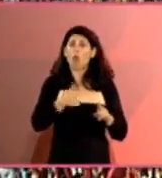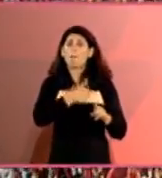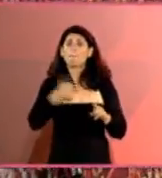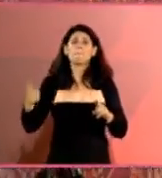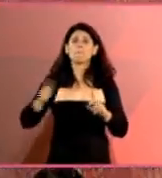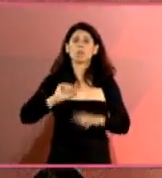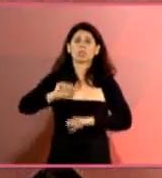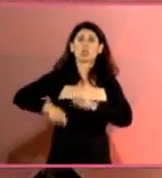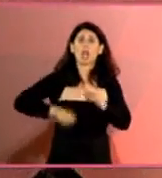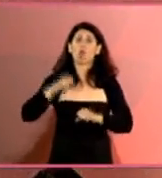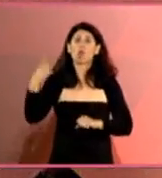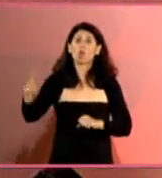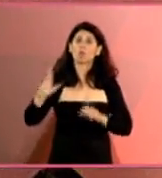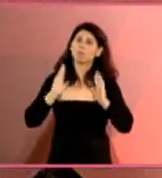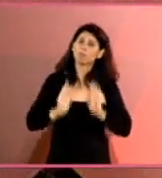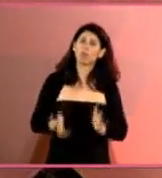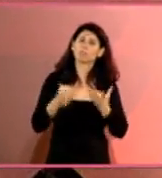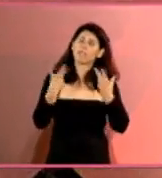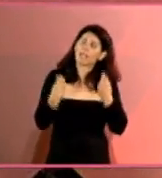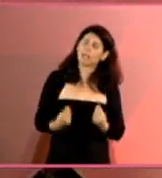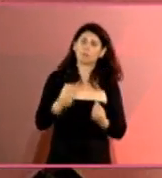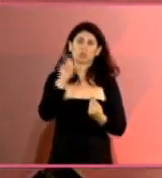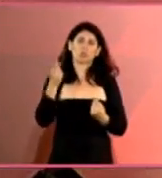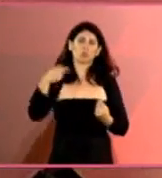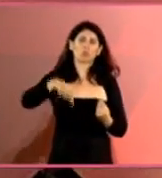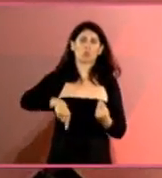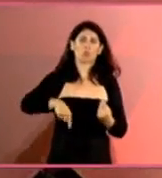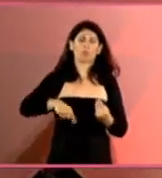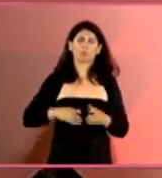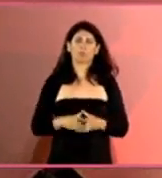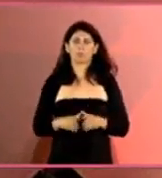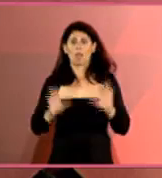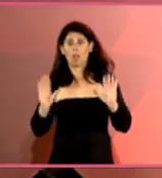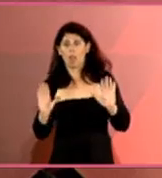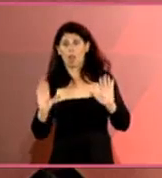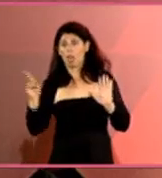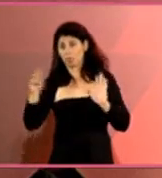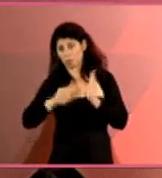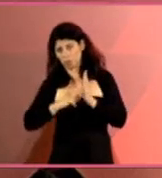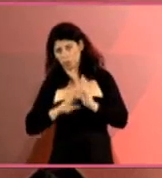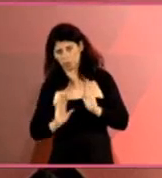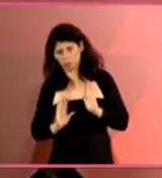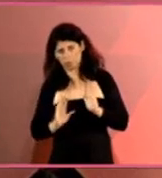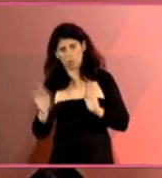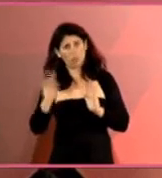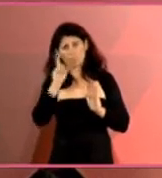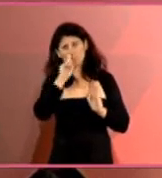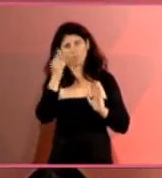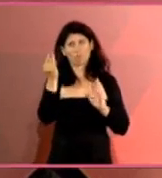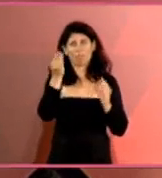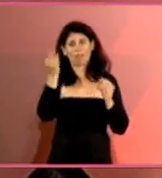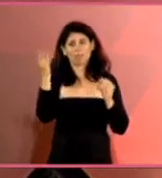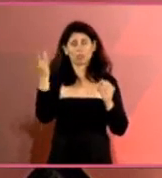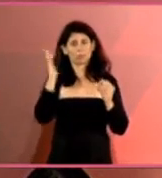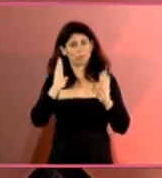τον αγώνα σου μπορείς να καλυτερέψεις τη ζωή σου τώρα. Αλλά πρόσεξε, όχι με την ψευδαίσθηση